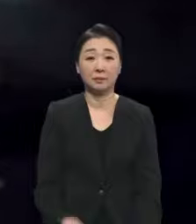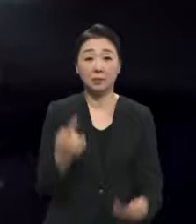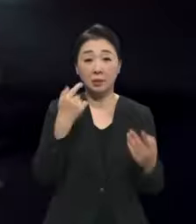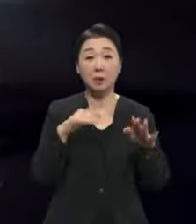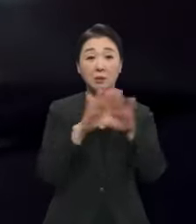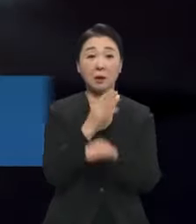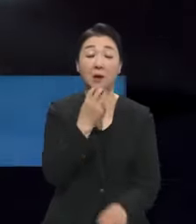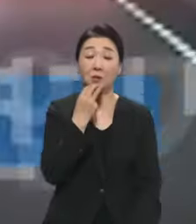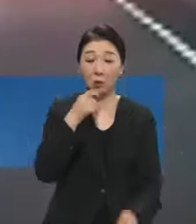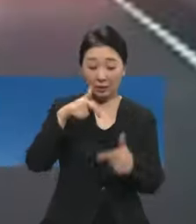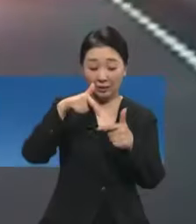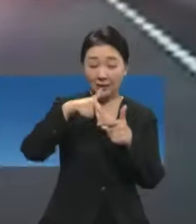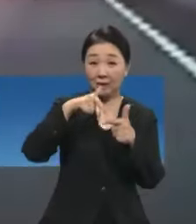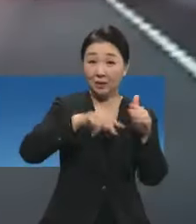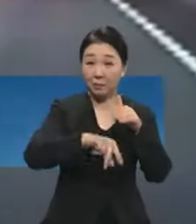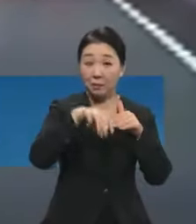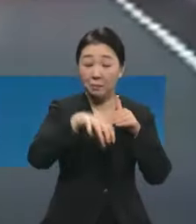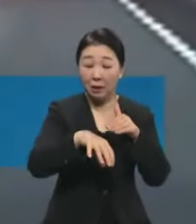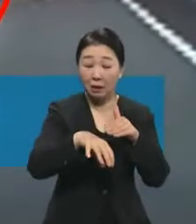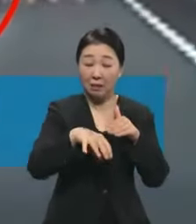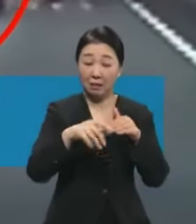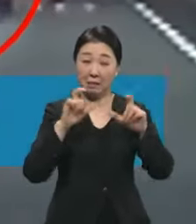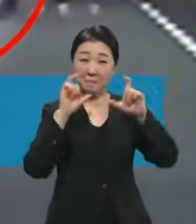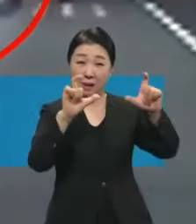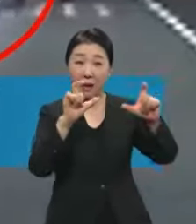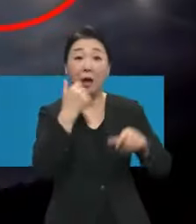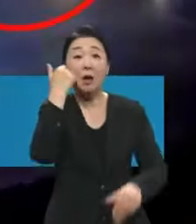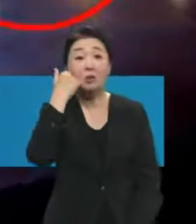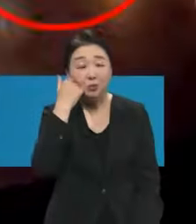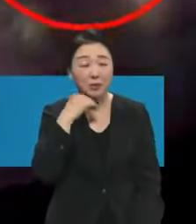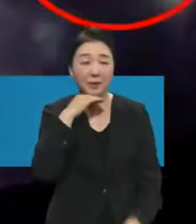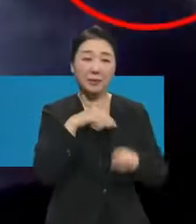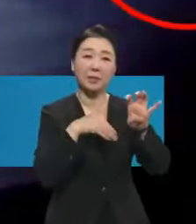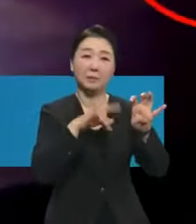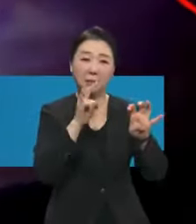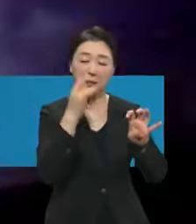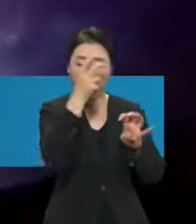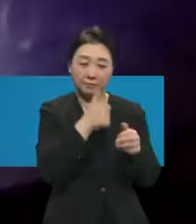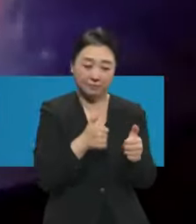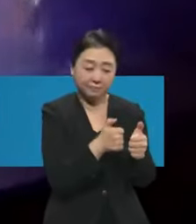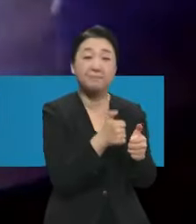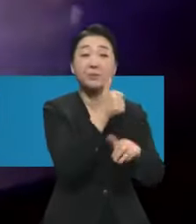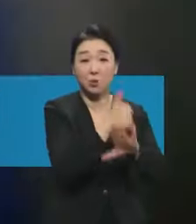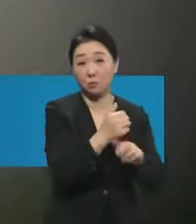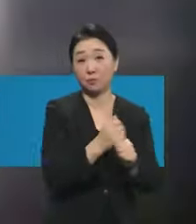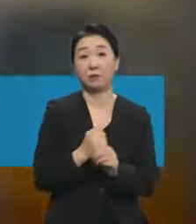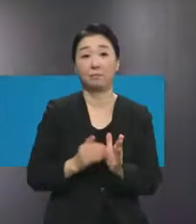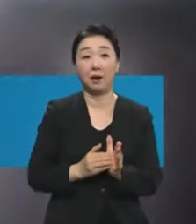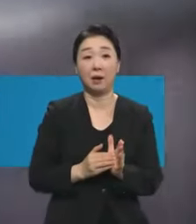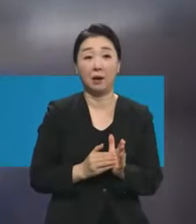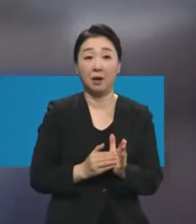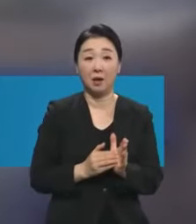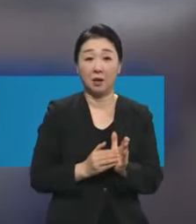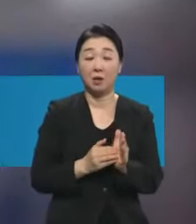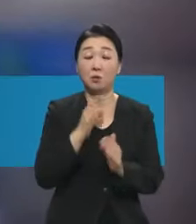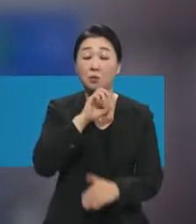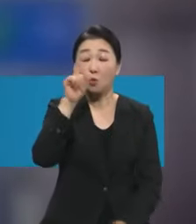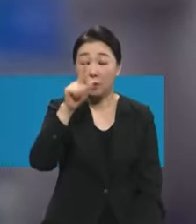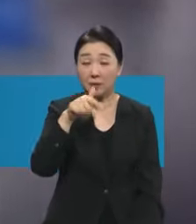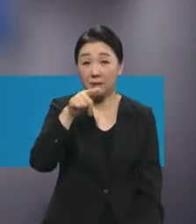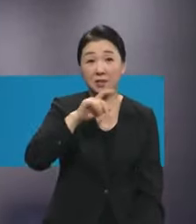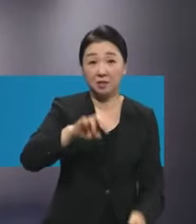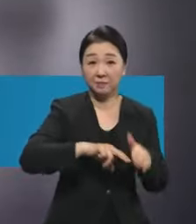어젯밤 서울 강남역에서 지명수배가 내려진 40대 남성이 경찰과 추격전을 벌이다 붙잡혔습니다. 용인 기흥역에선